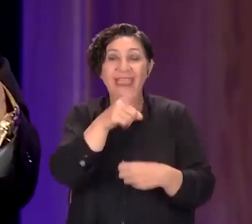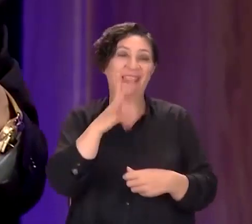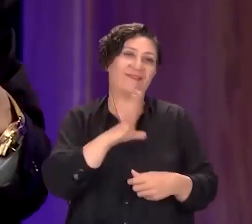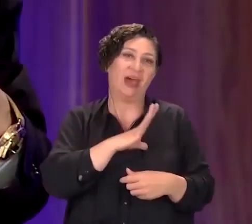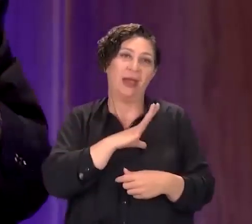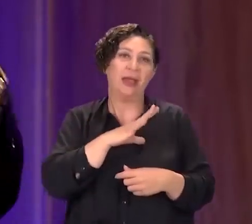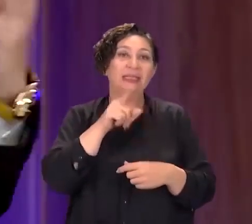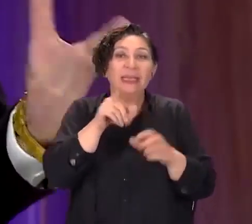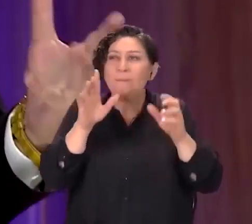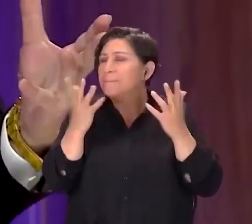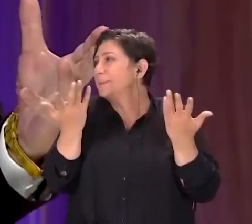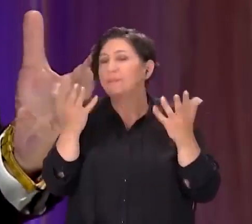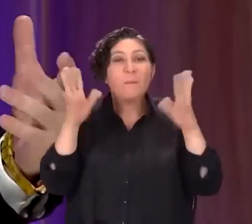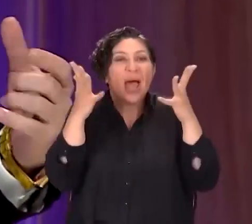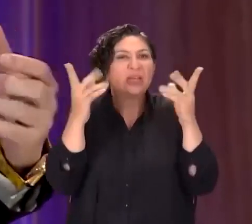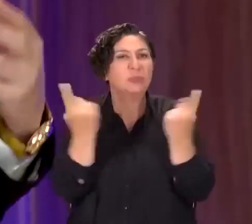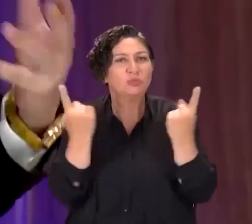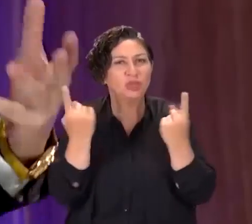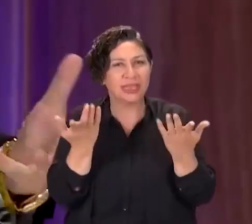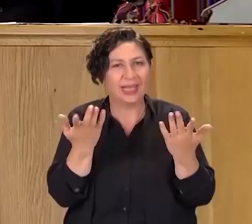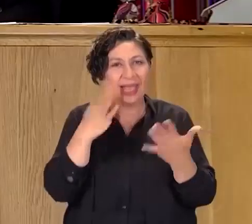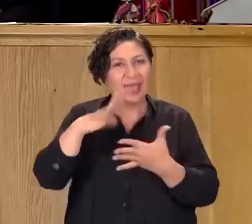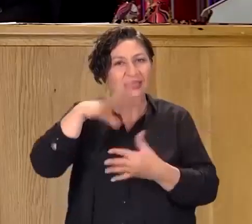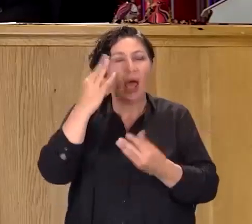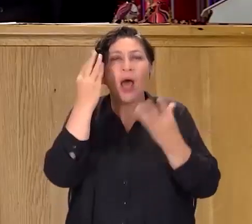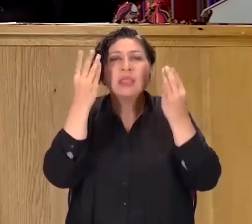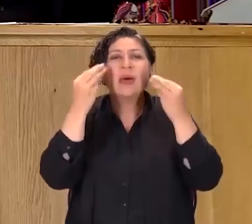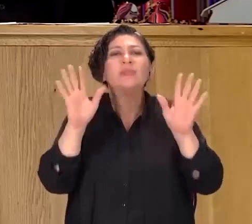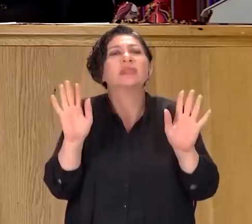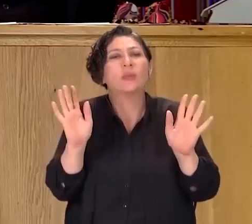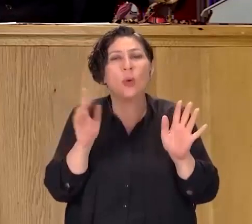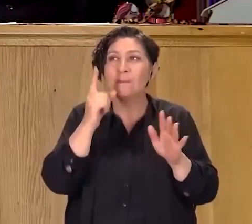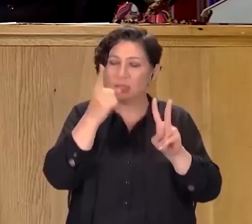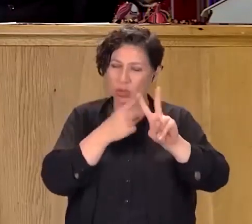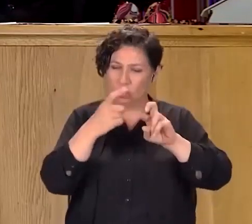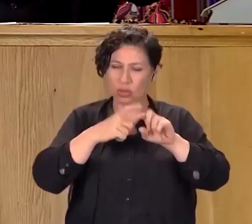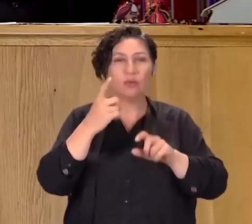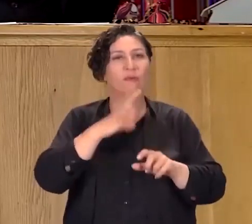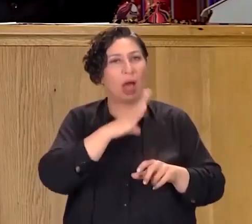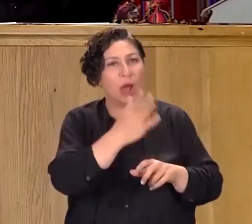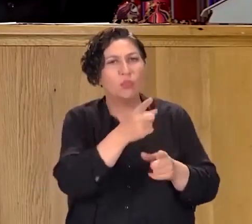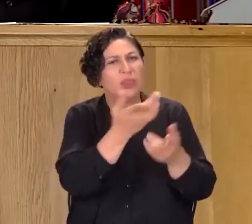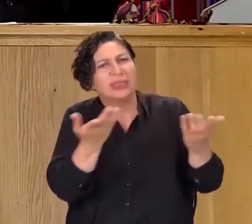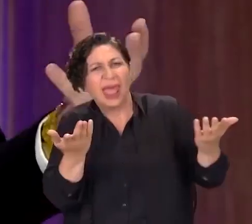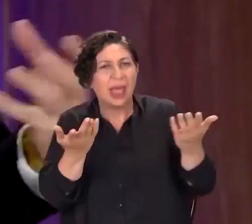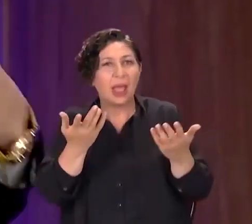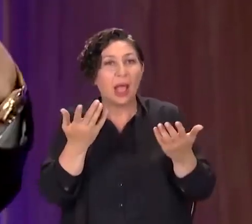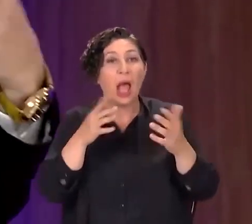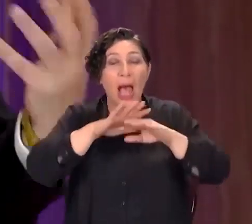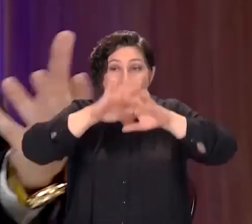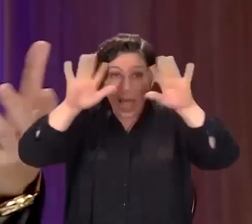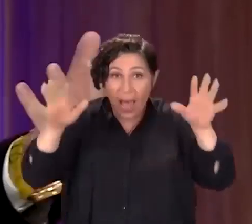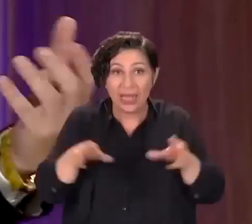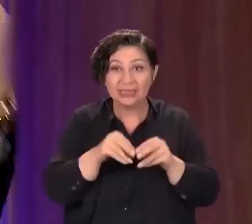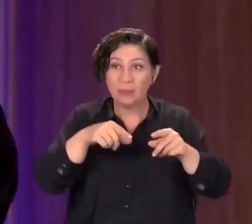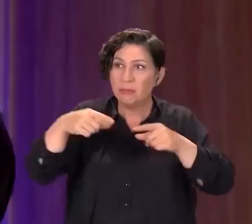sihir manyakça bir şey. Yani insanlar anlamlandıramadılar. Ya bir Nur Yerlitaş var, bu nedir abi falan filan.